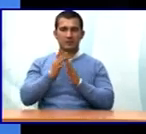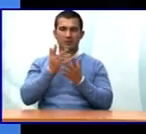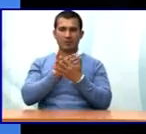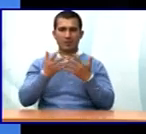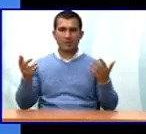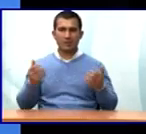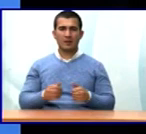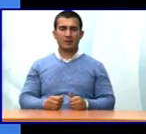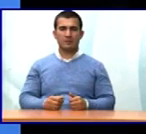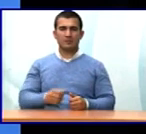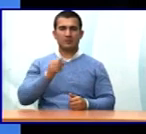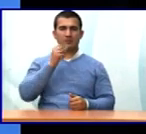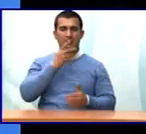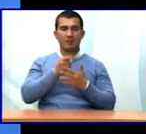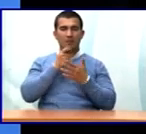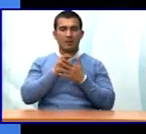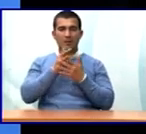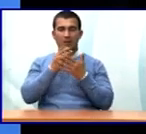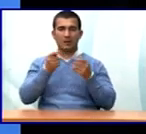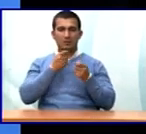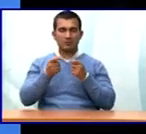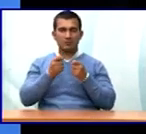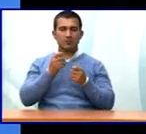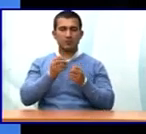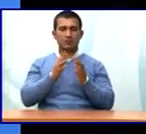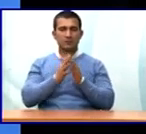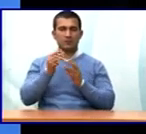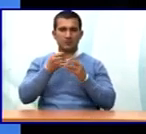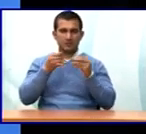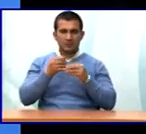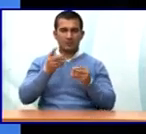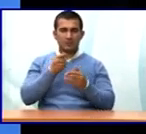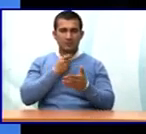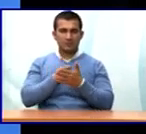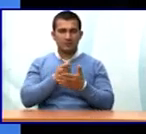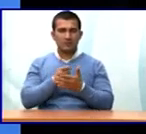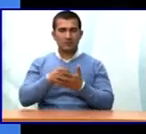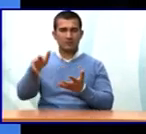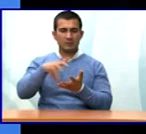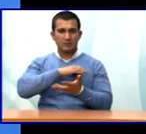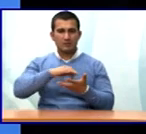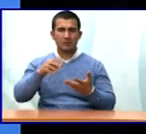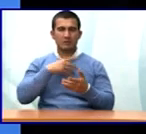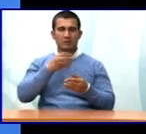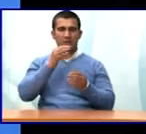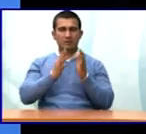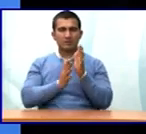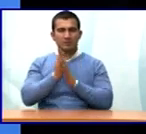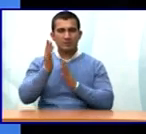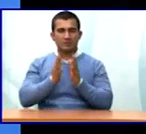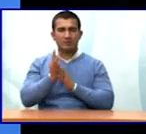mineral oziqlanish nazariyasini taklif etgan, tuproqqa mineral o'g'itlar solish yo'li bilan madaniy